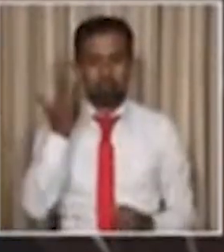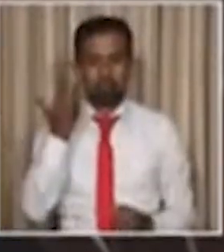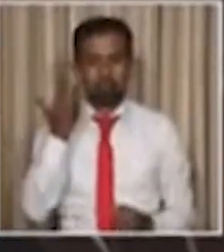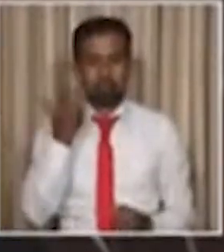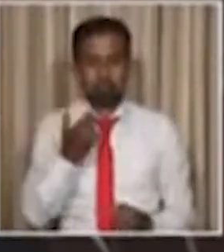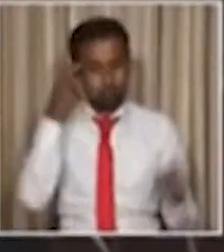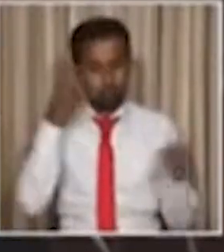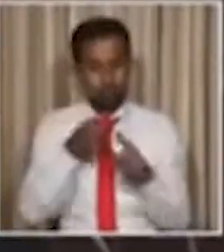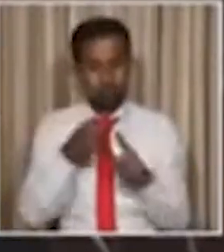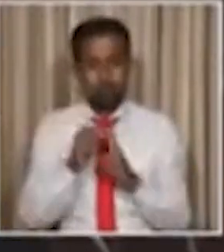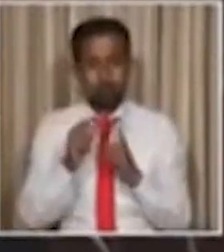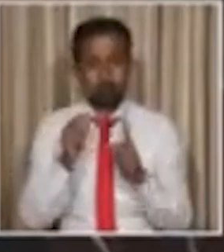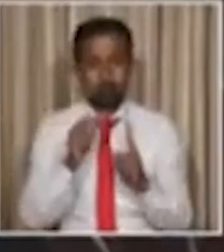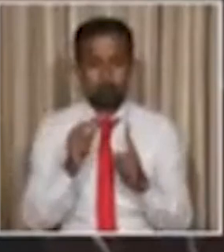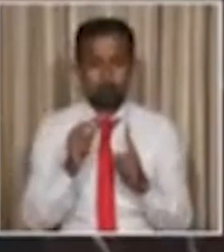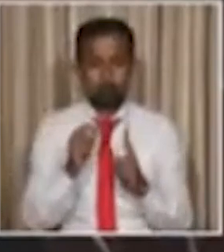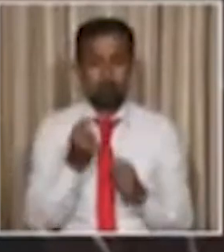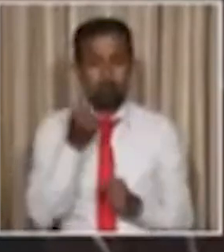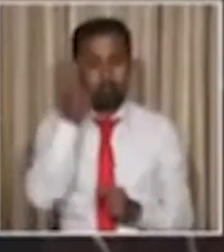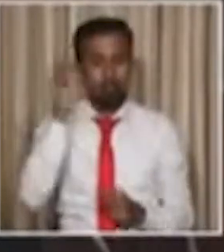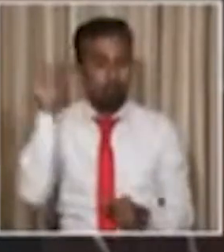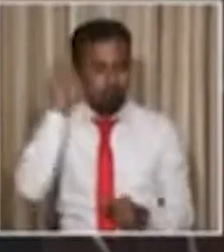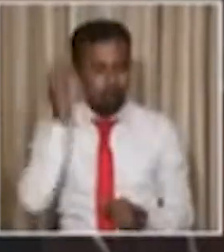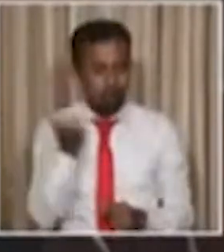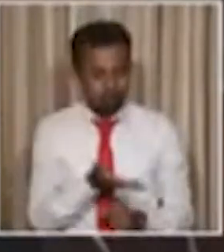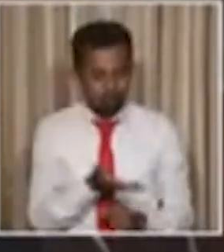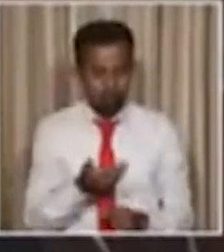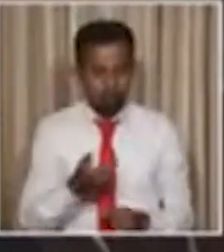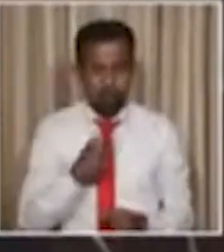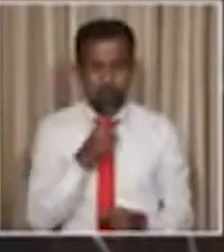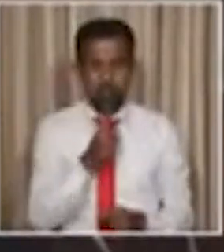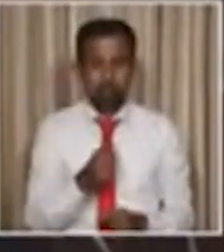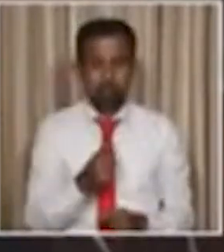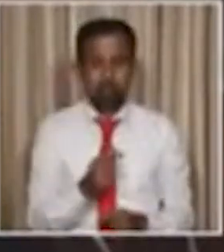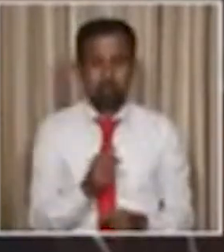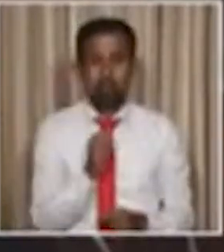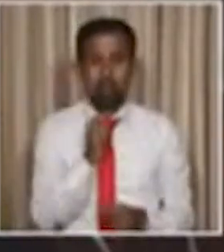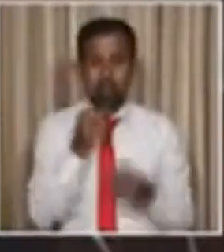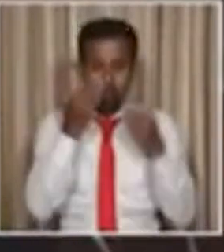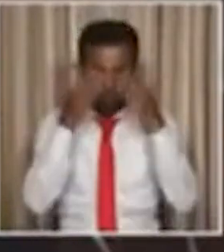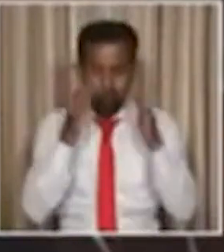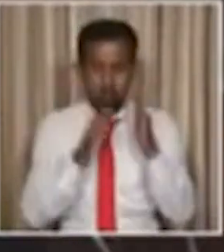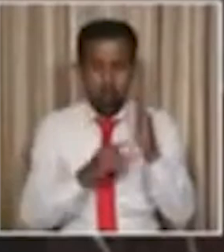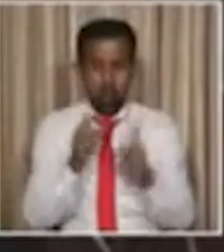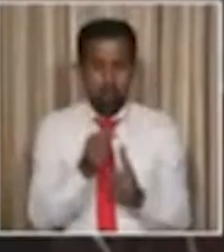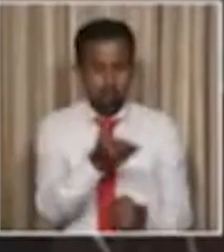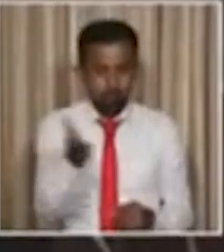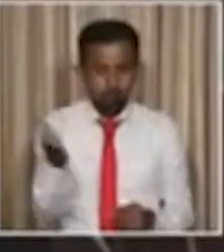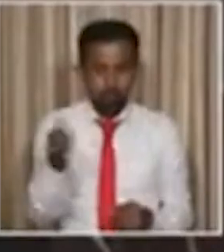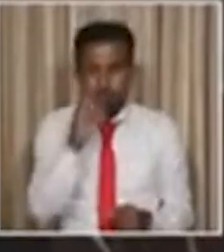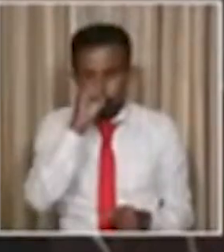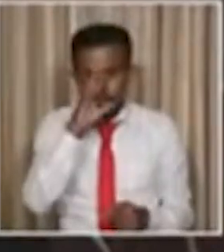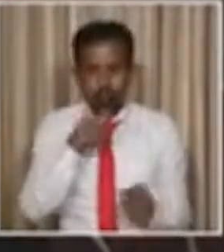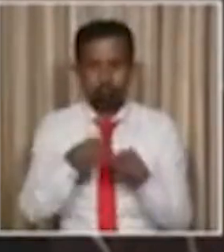කරුණාකරලා මේ සම්බන්ධයෙන් මේ පාර්ලිමේන්තුවේ ගරු මතය විමසා සිටින්න අපි කියනවා හෘද සාක්ෂියක් කියන මහජන නීතියෙන් සිටිනවා නම් අද උදේ